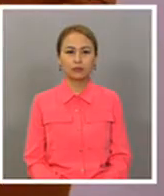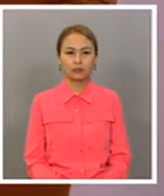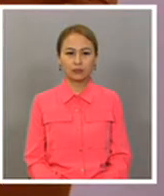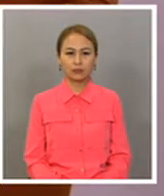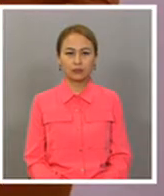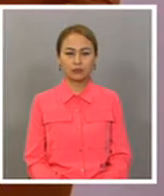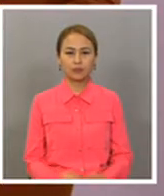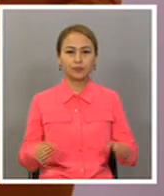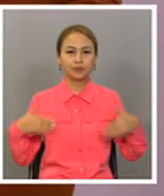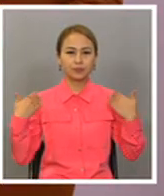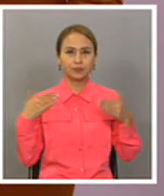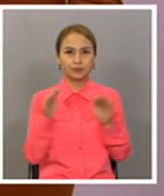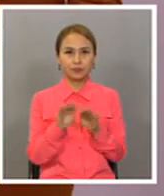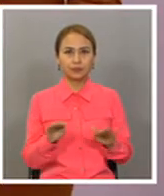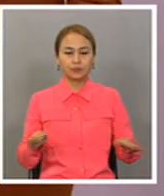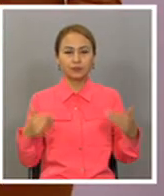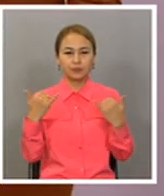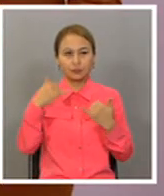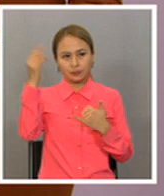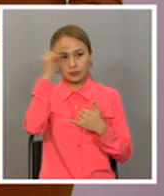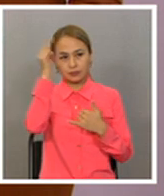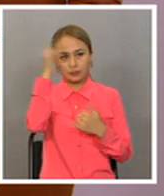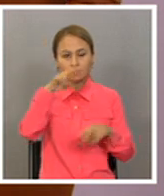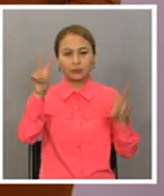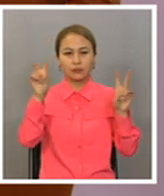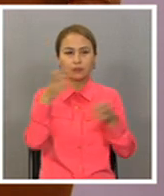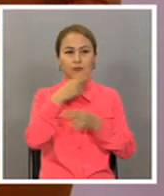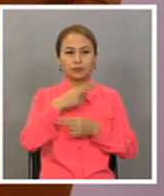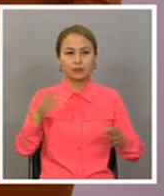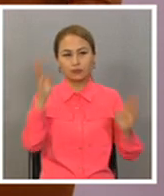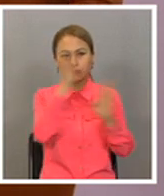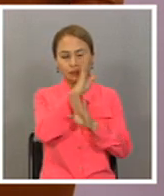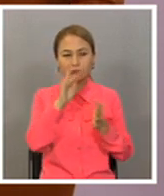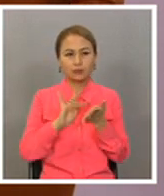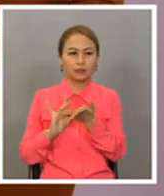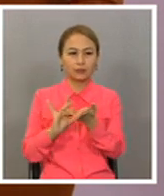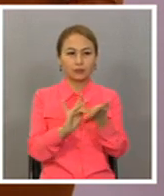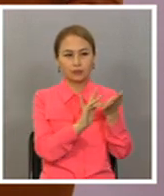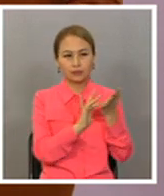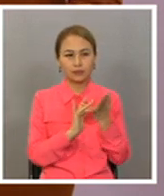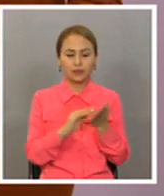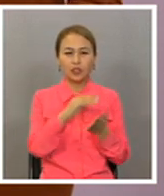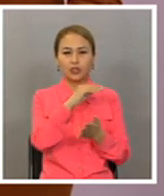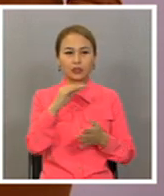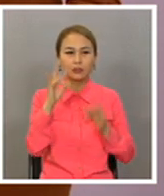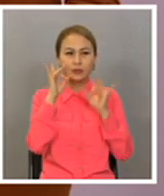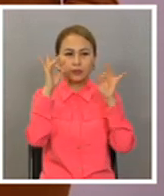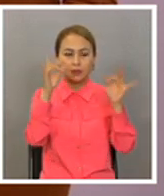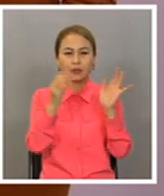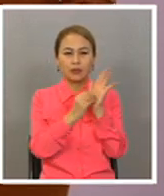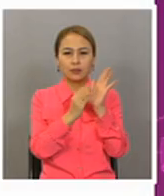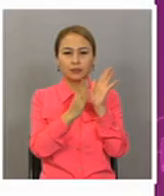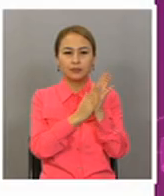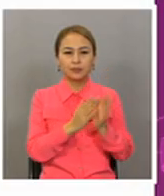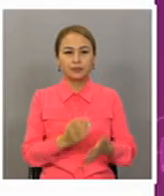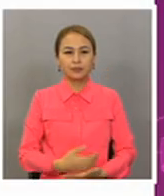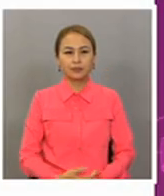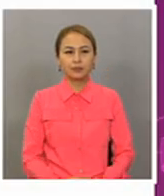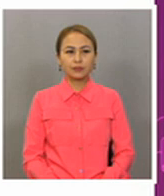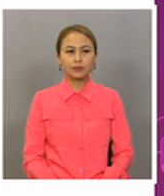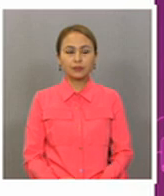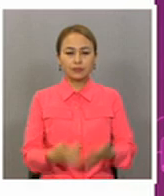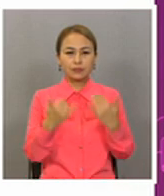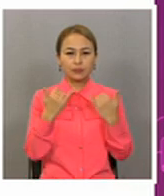Сәлеметсіңдер ме балалар? Бүгінгі сабағымыздың тақырыбы табиғатқа саяхат. Ж дыбысы мен әрпі.